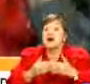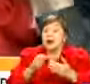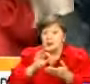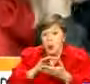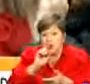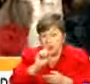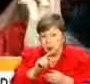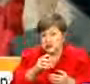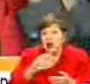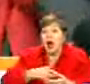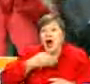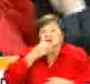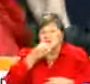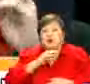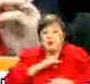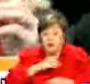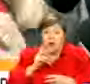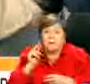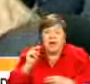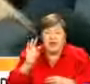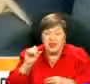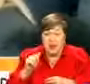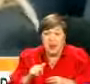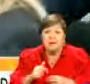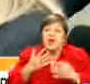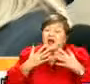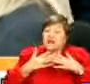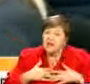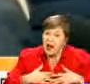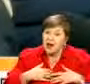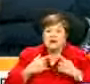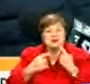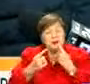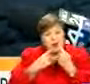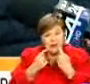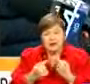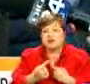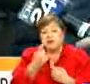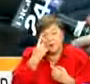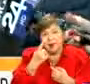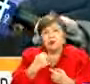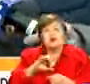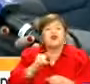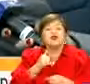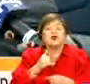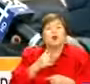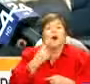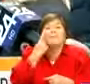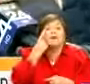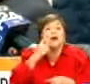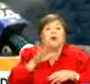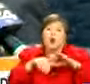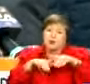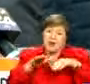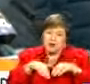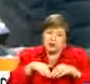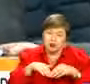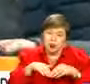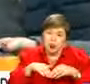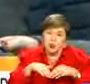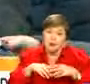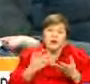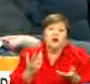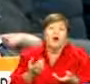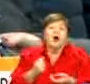moment, spunând Marcel Ciolacu faptul că dorește să discute mai întâi și cu premierul despre propunerea pe care dorește să o facă Partidul